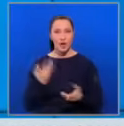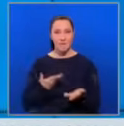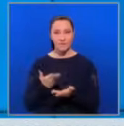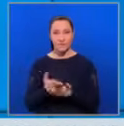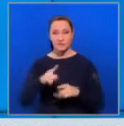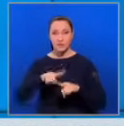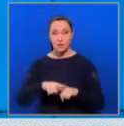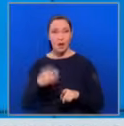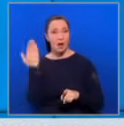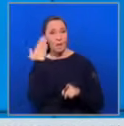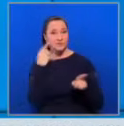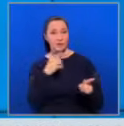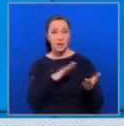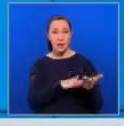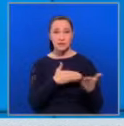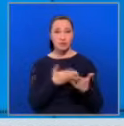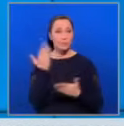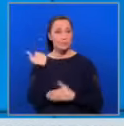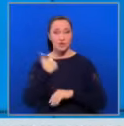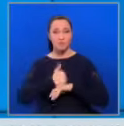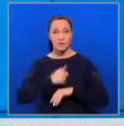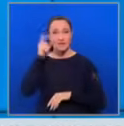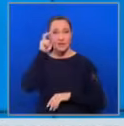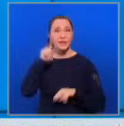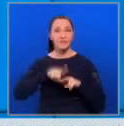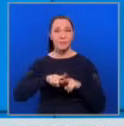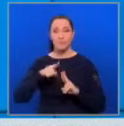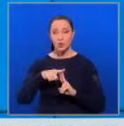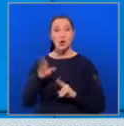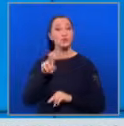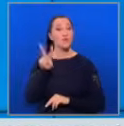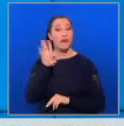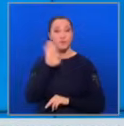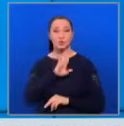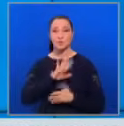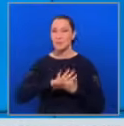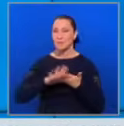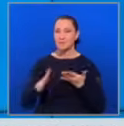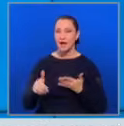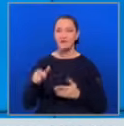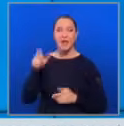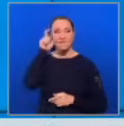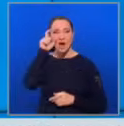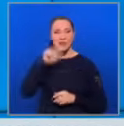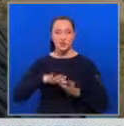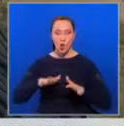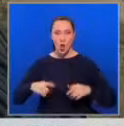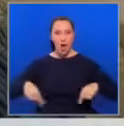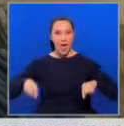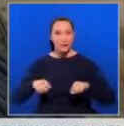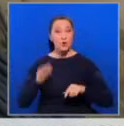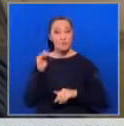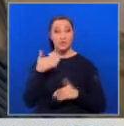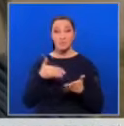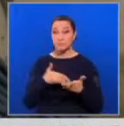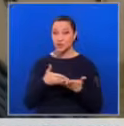внесе в съда обвинителен акт срещу бившия кмет на варна иван портни них и още двама души за замърсяването на варненското езеро то